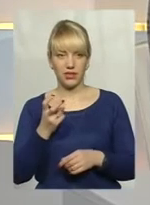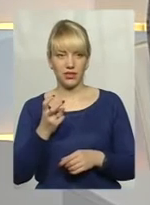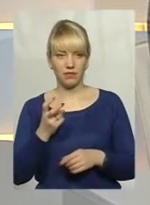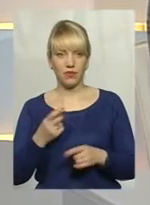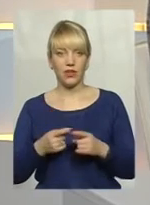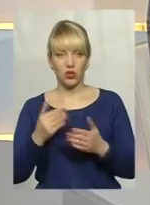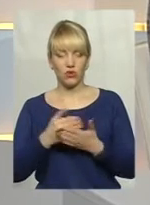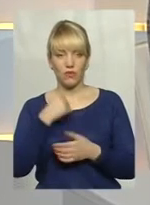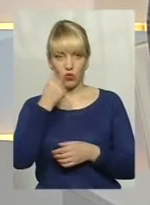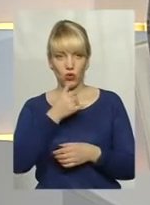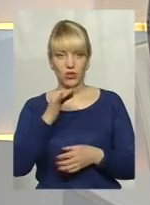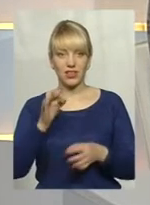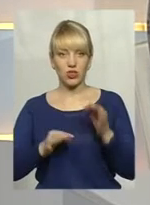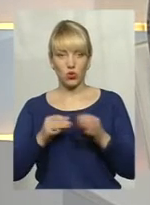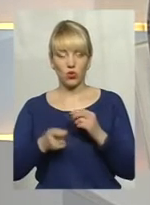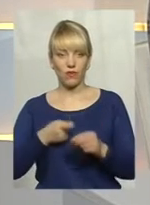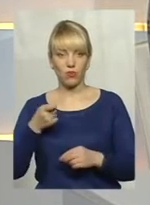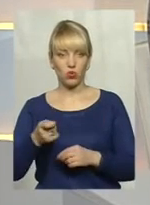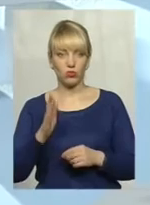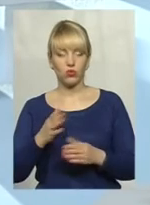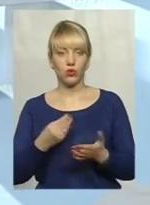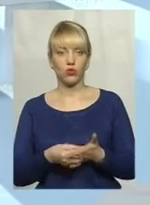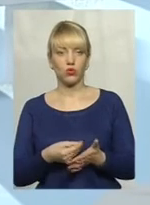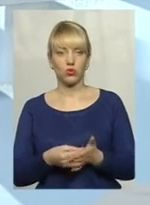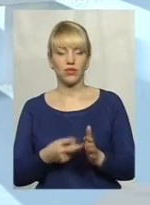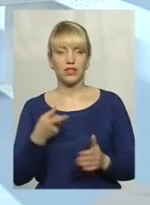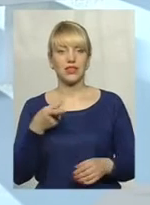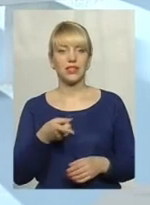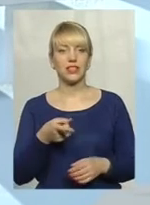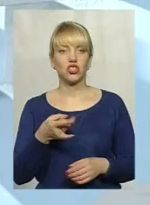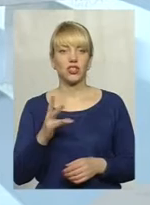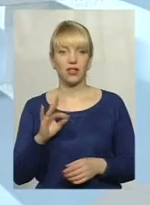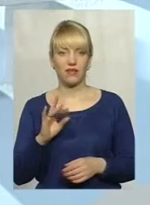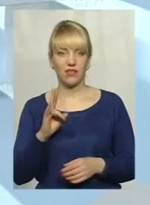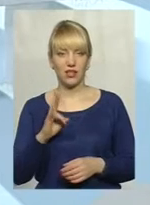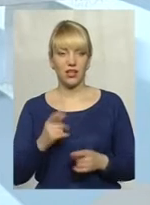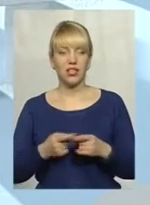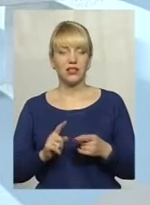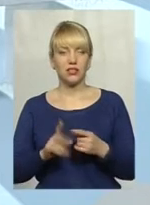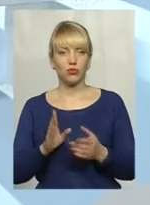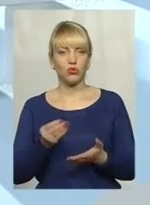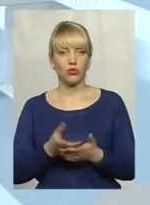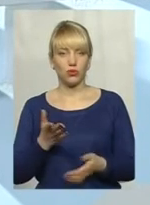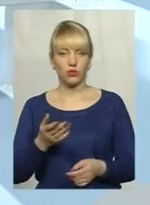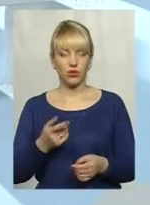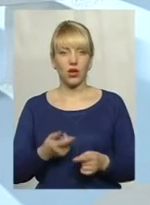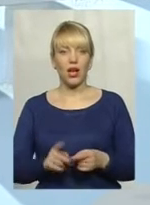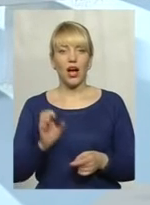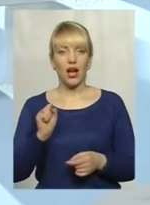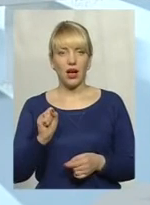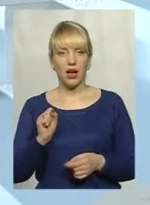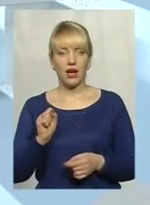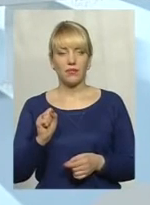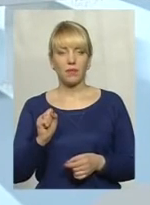ну, з нового року. І судовий позов буде коштувати десь близько більше 1000 гривень, якщо я не помиляюсь. Угу. Тобто це, ну, накладно судиться. Але,